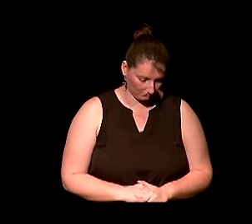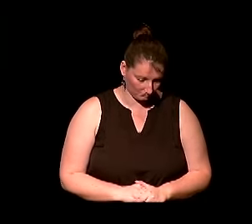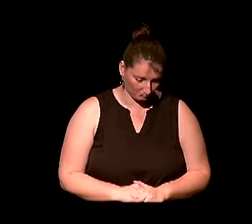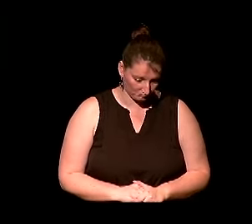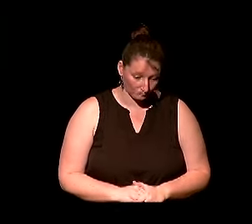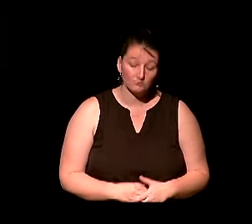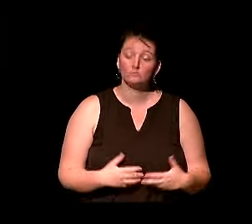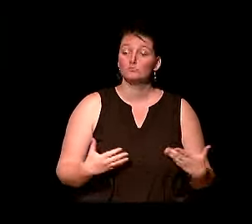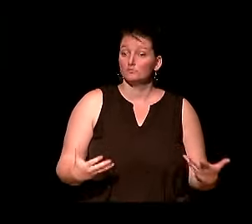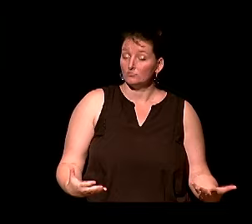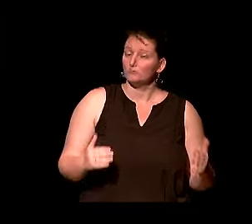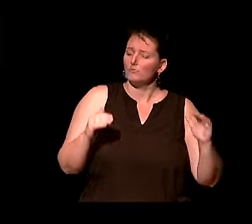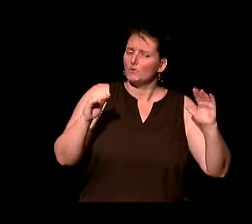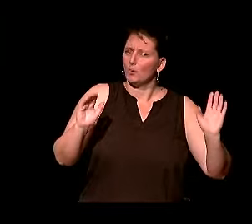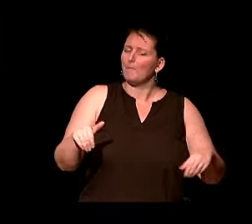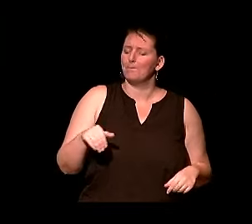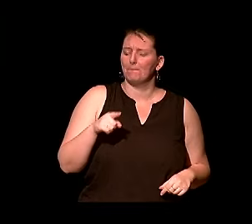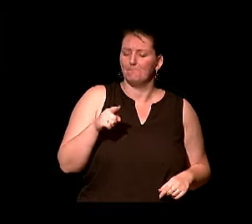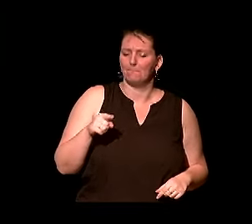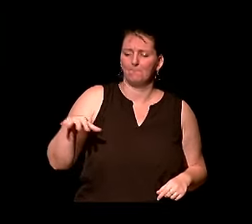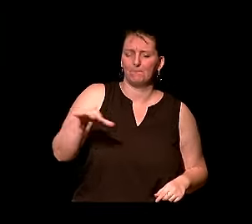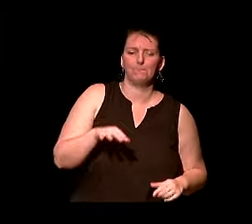La référence néanmoins à l'impressionnisme,